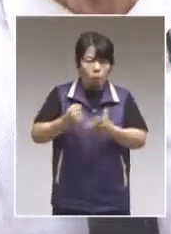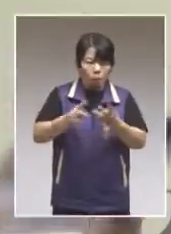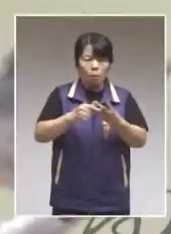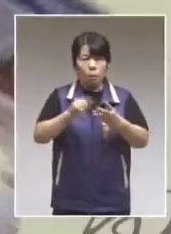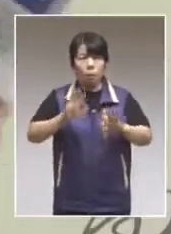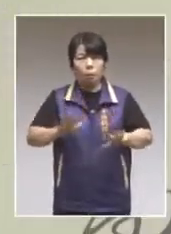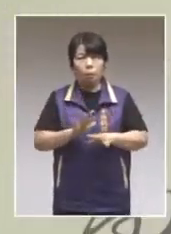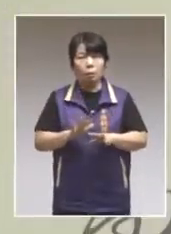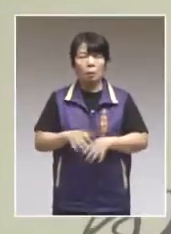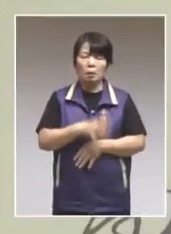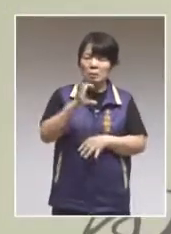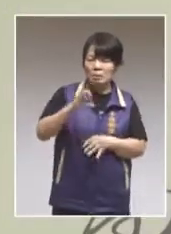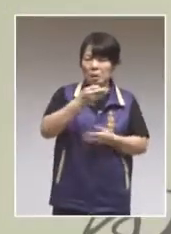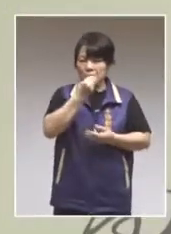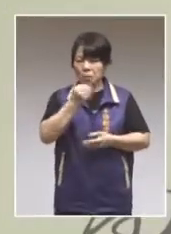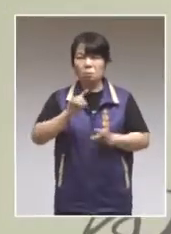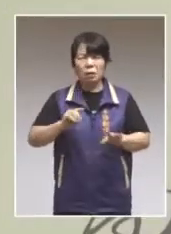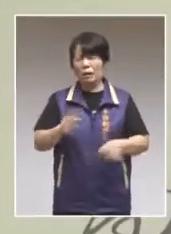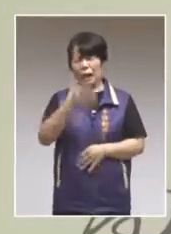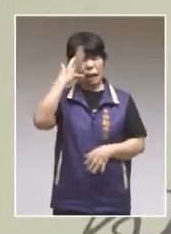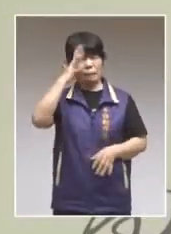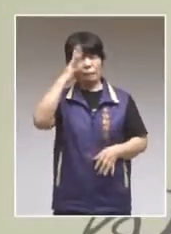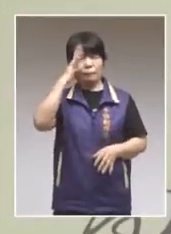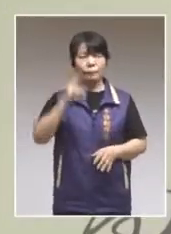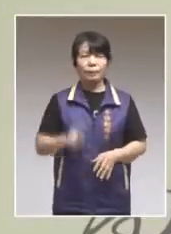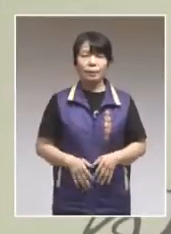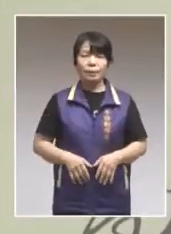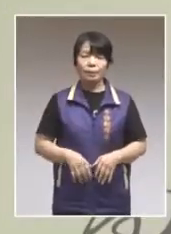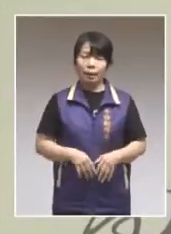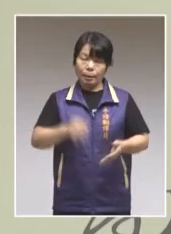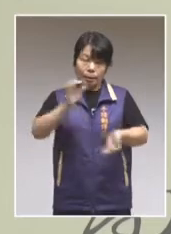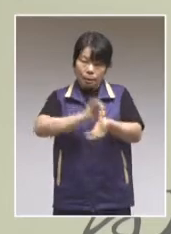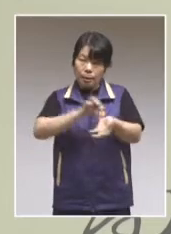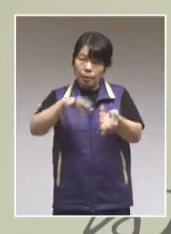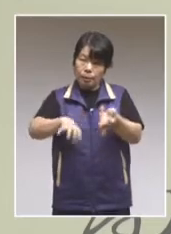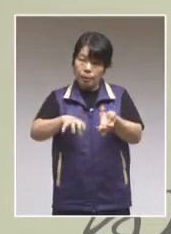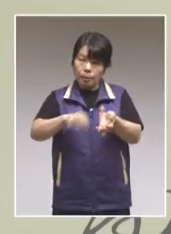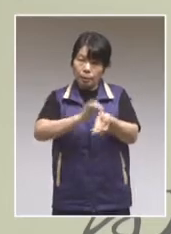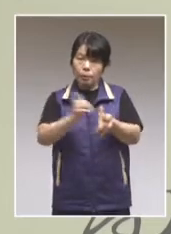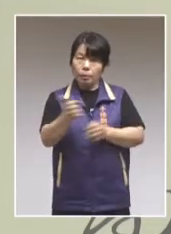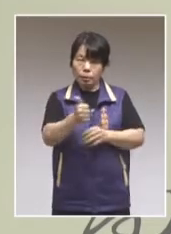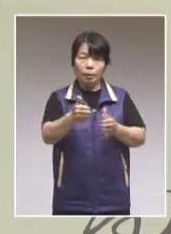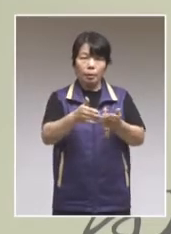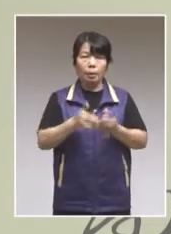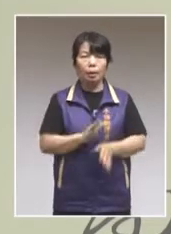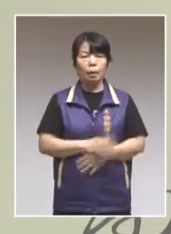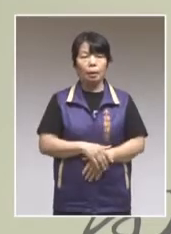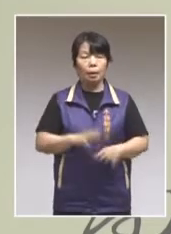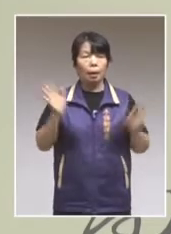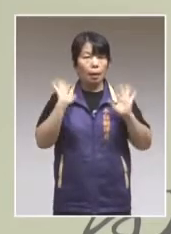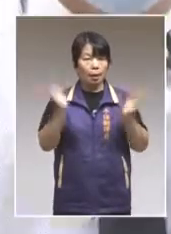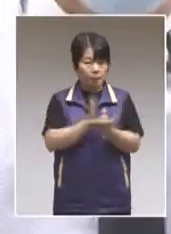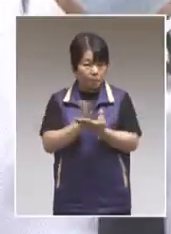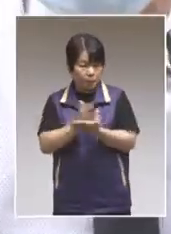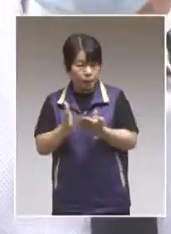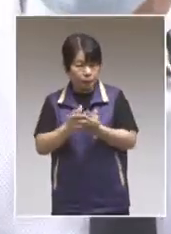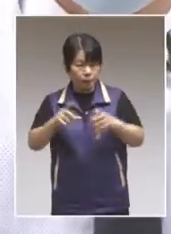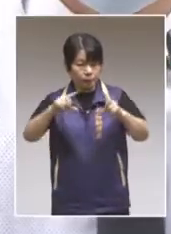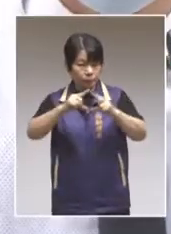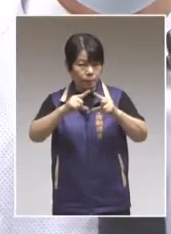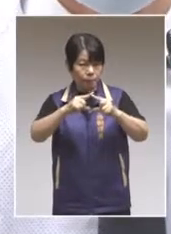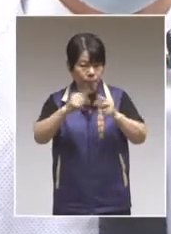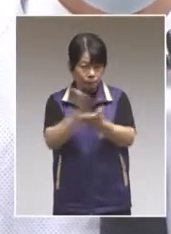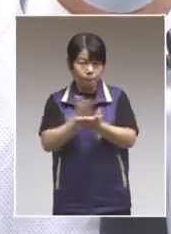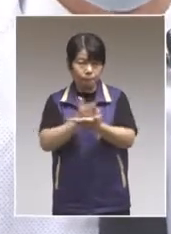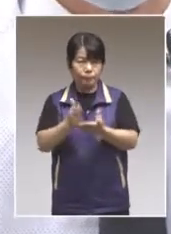杂了。那当然之前我们医院的医师有提出来说，哎，我们可以用儿童评估三角来做判断。哦，